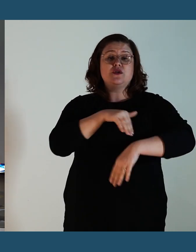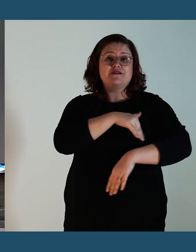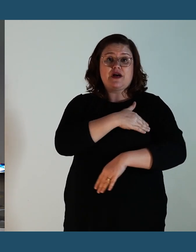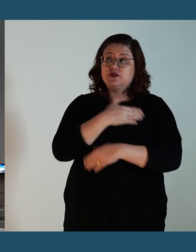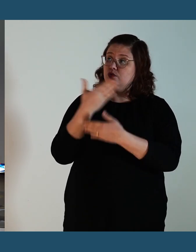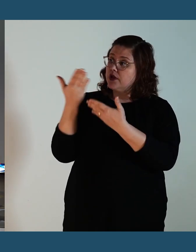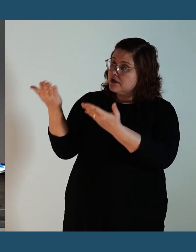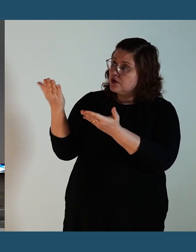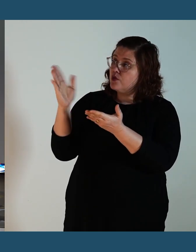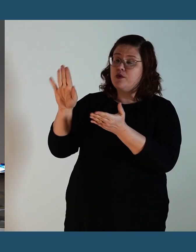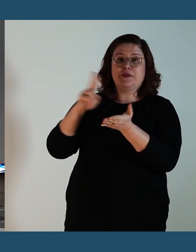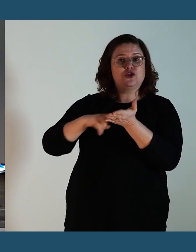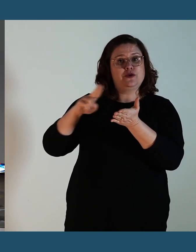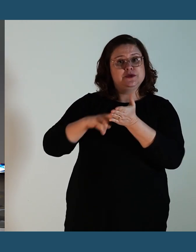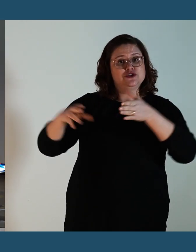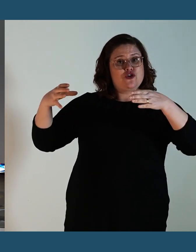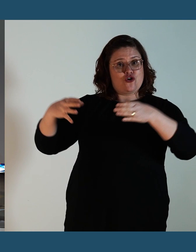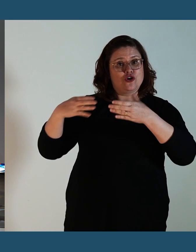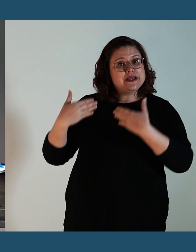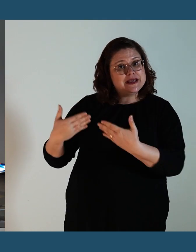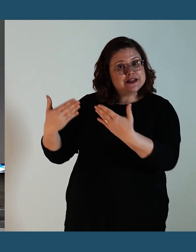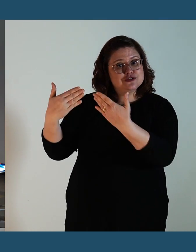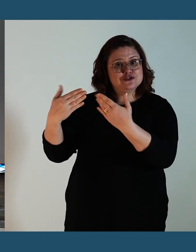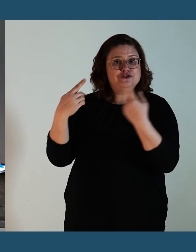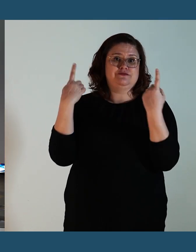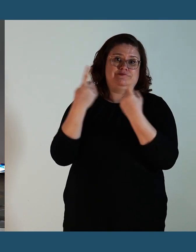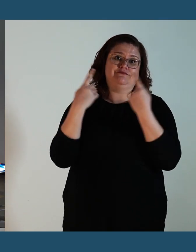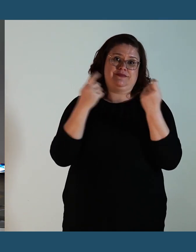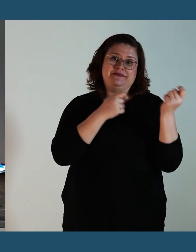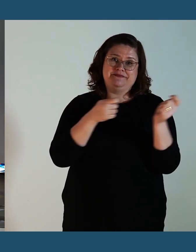yhdenvertaisuusvaltuutetulle ja koko toimistolle tämän tilaisuuden järjestämisestä, että